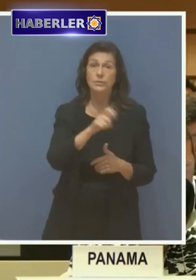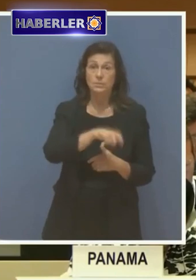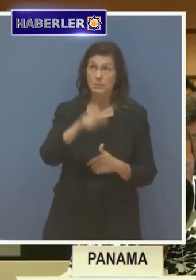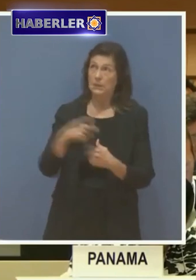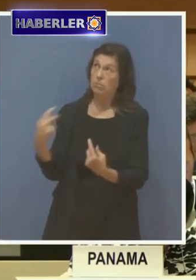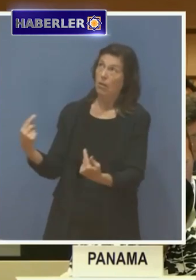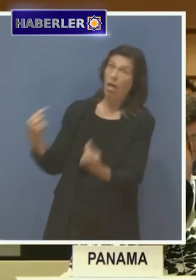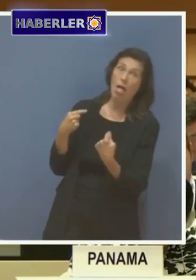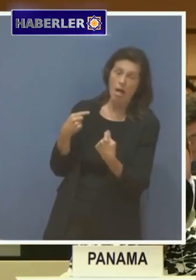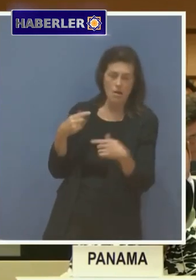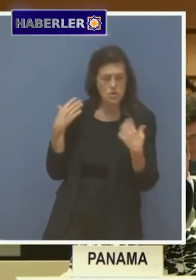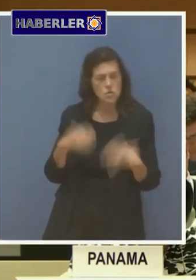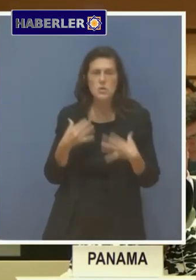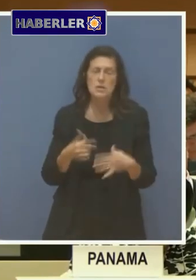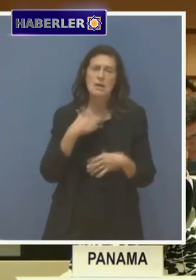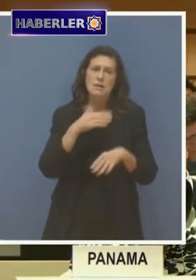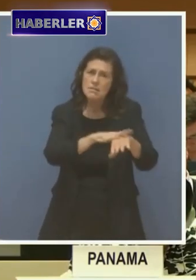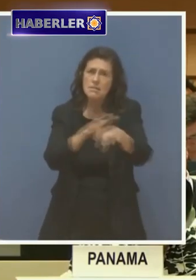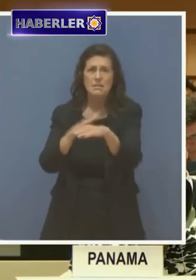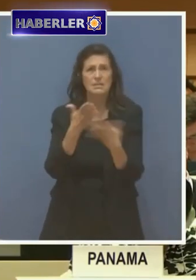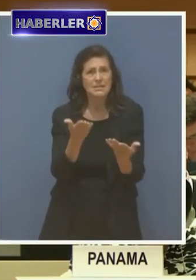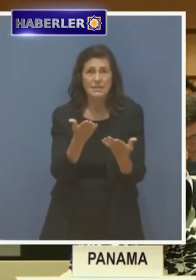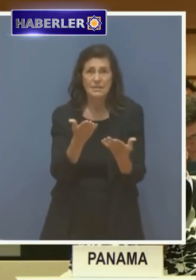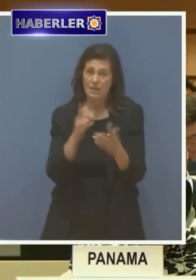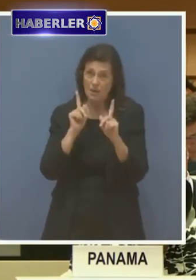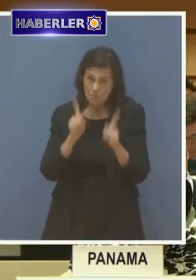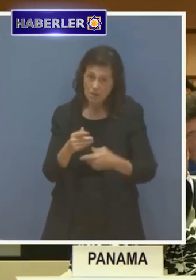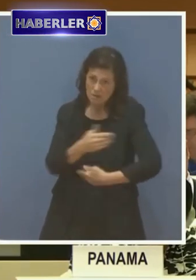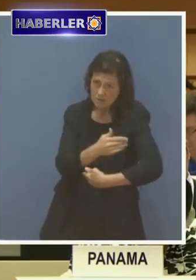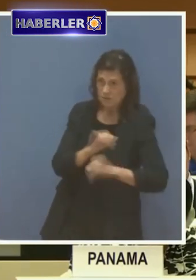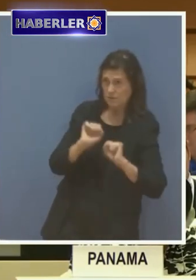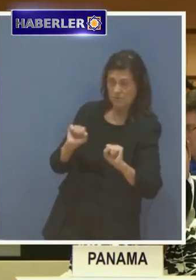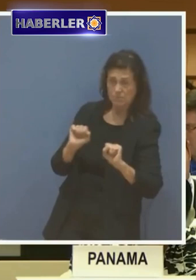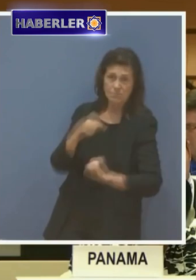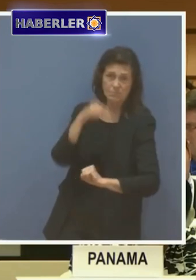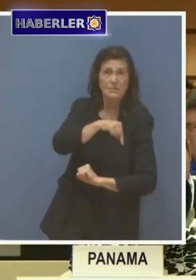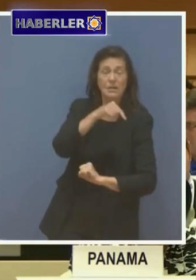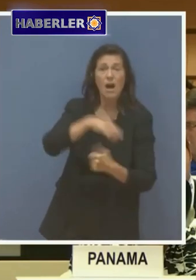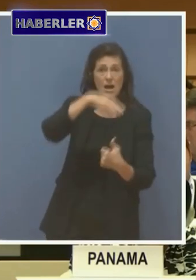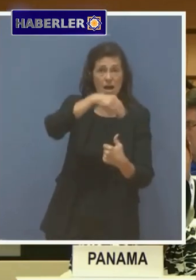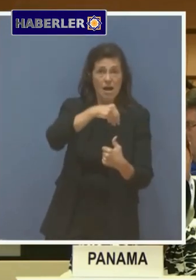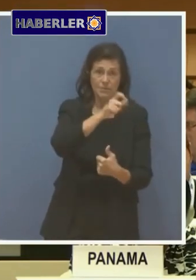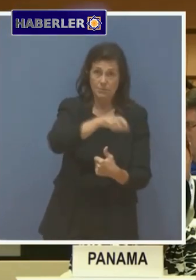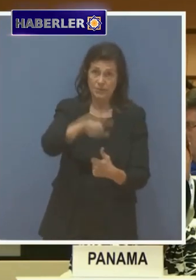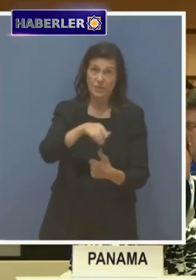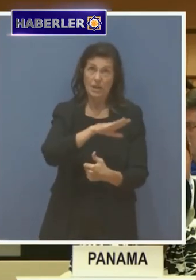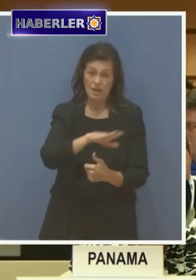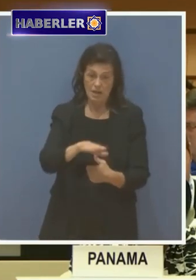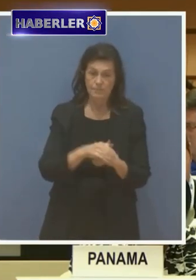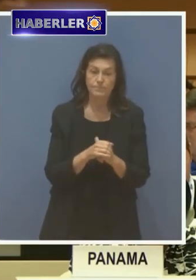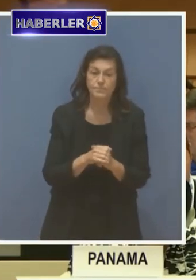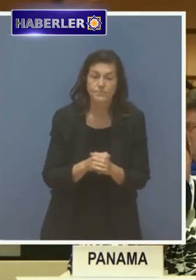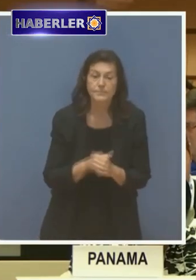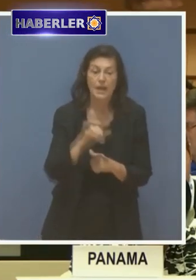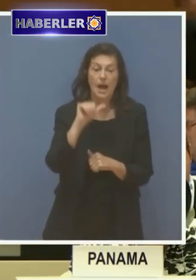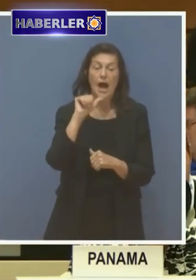şimdi 2020 savaşından sonra tamamen tecrit edilmesi acil bir insani krize yol açtı. Her gün 120 bin